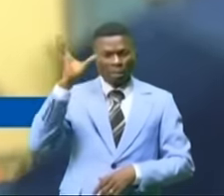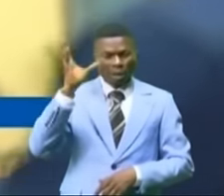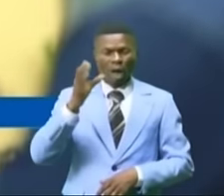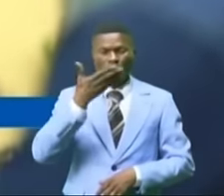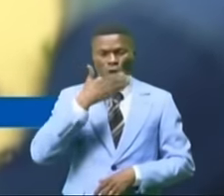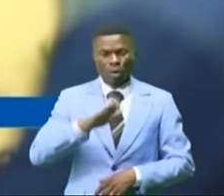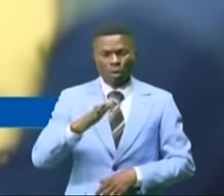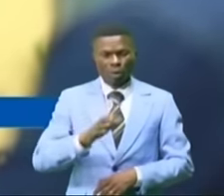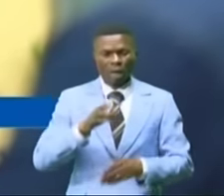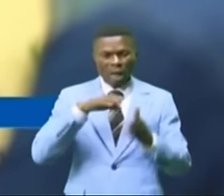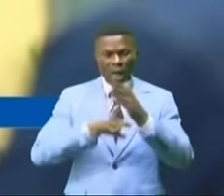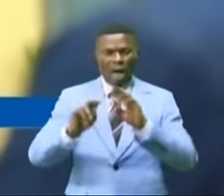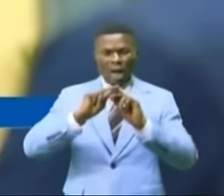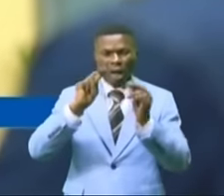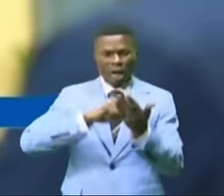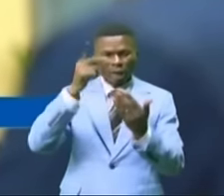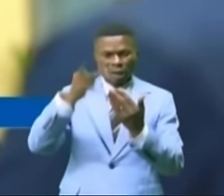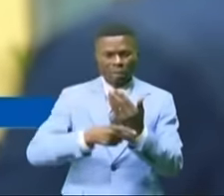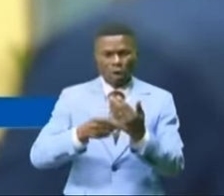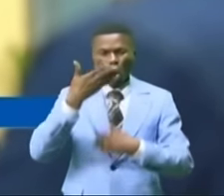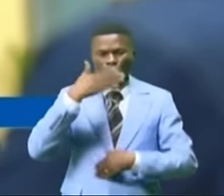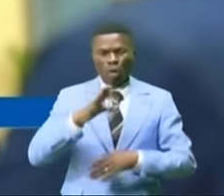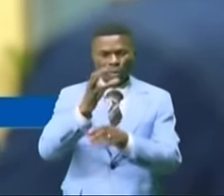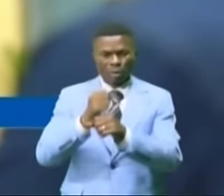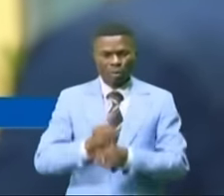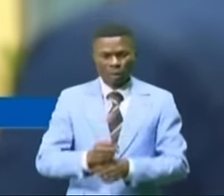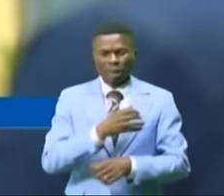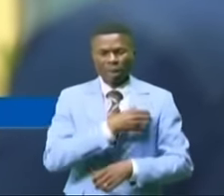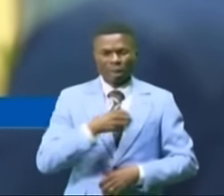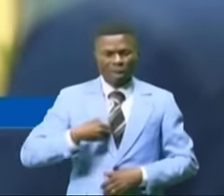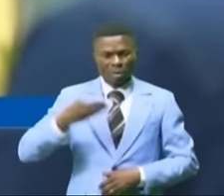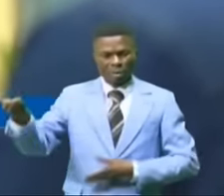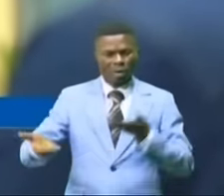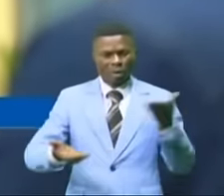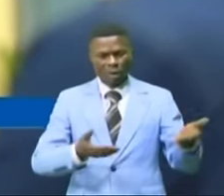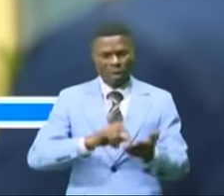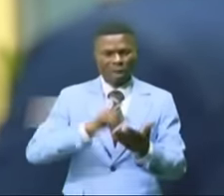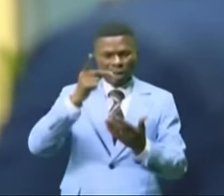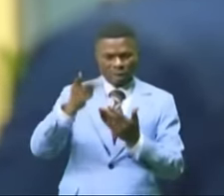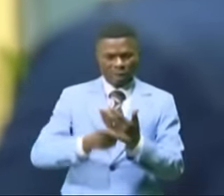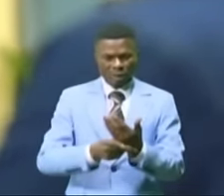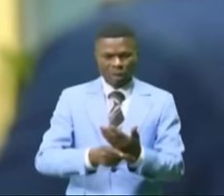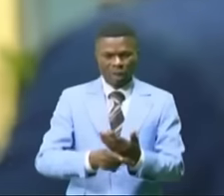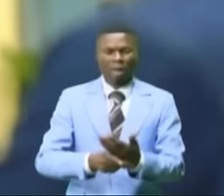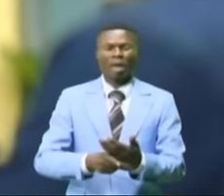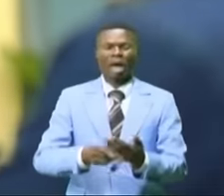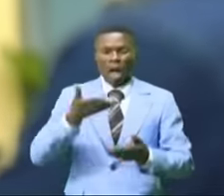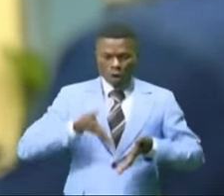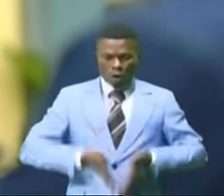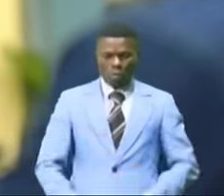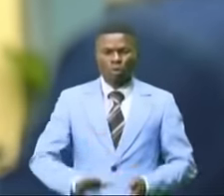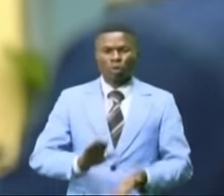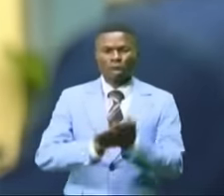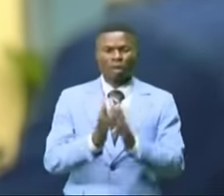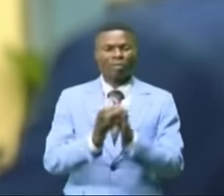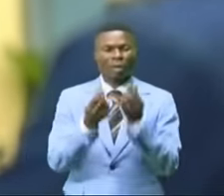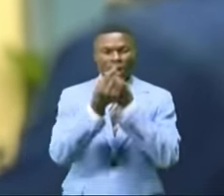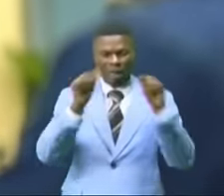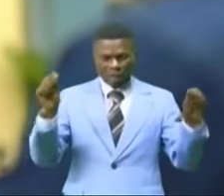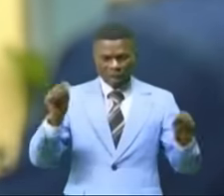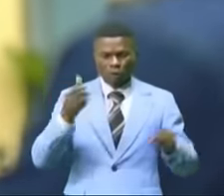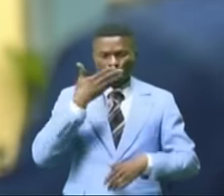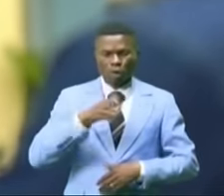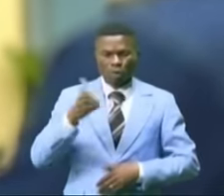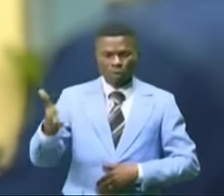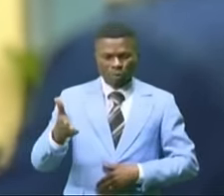sera aussi parmi les hôpitaux qui vont recevoir les femmes dans le cadre du programme de la gratuité de la maternité. Et donc, j'ai